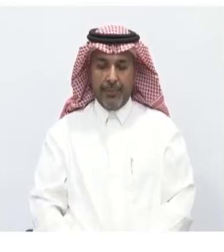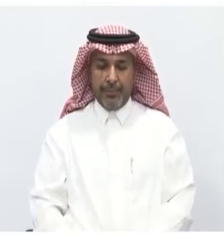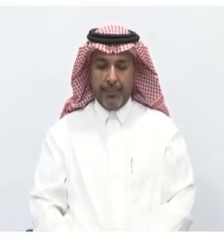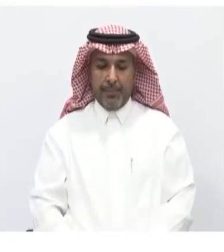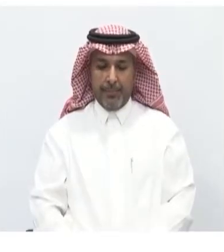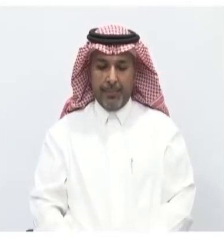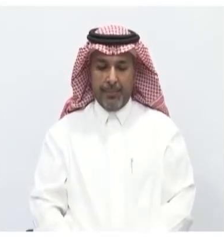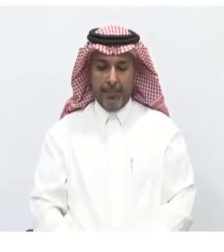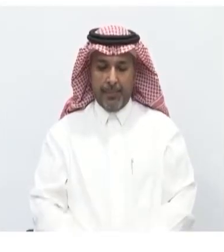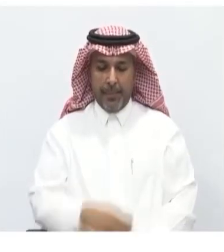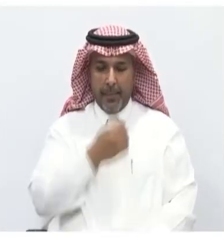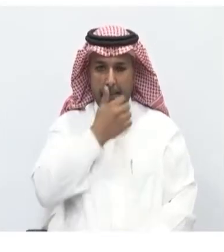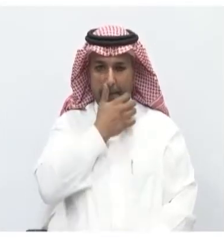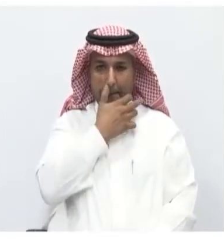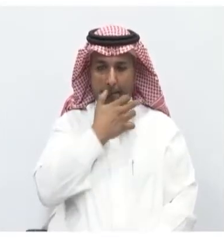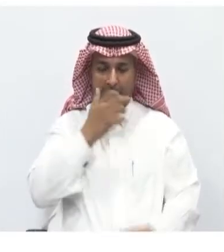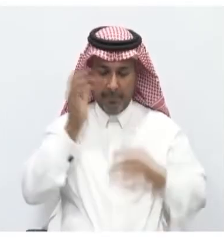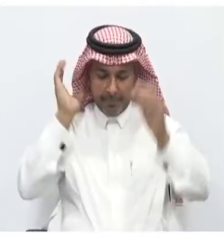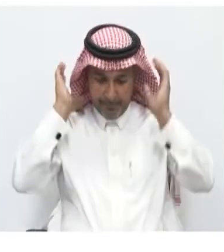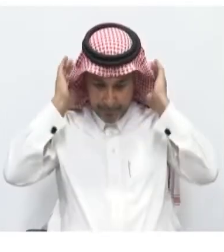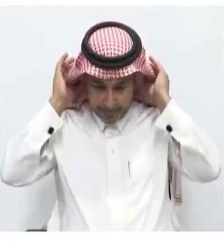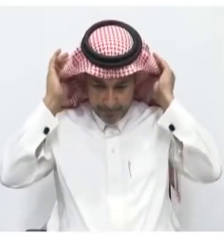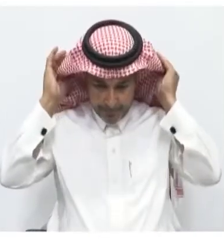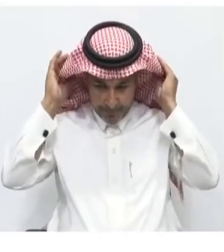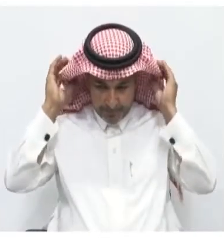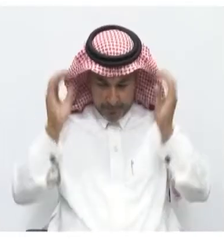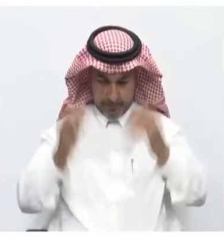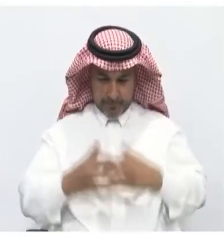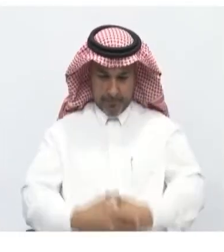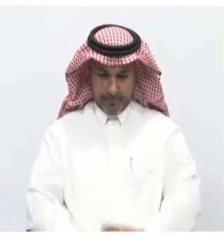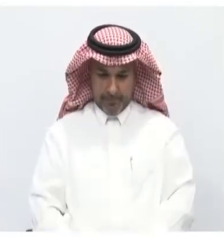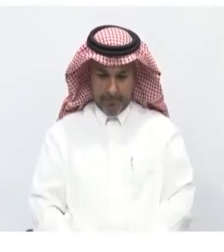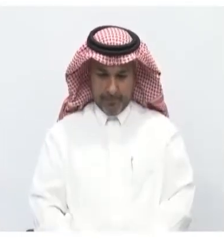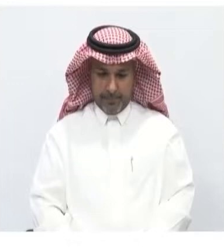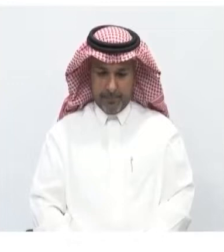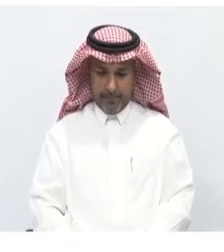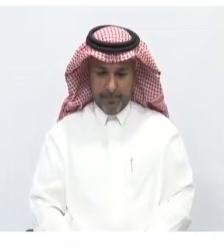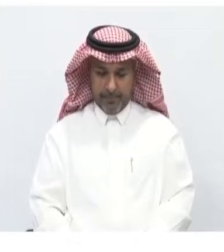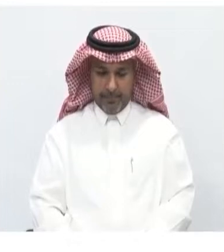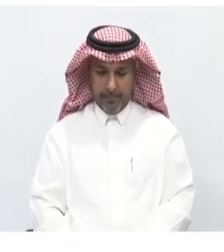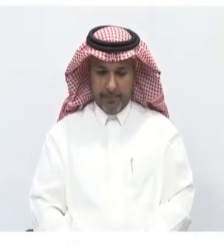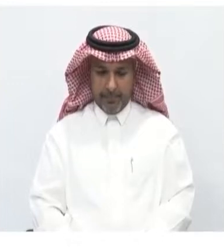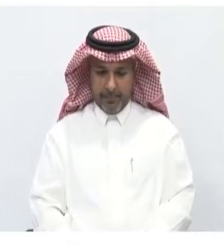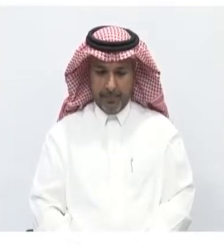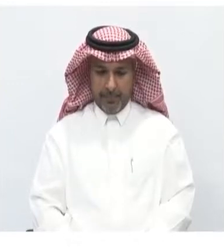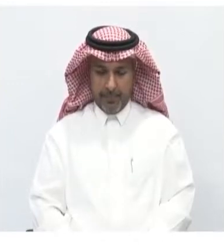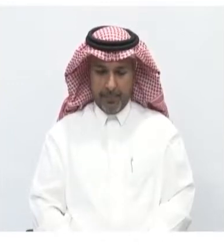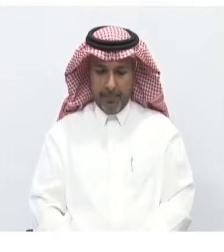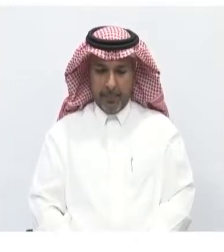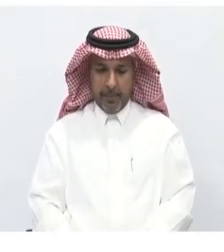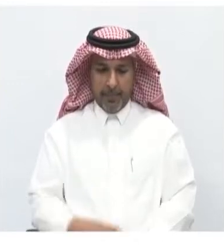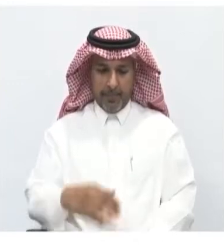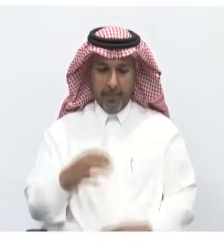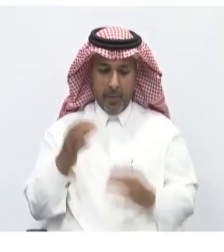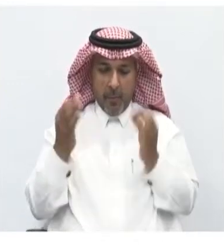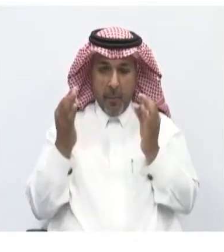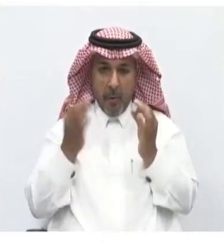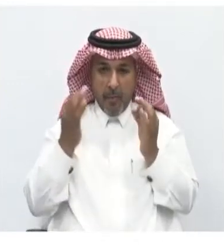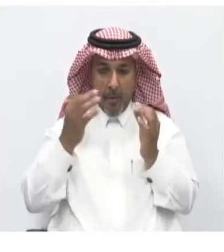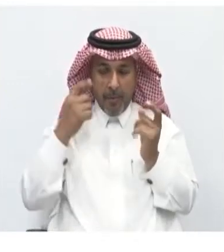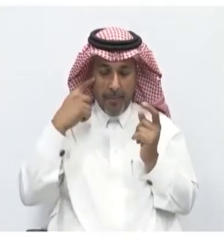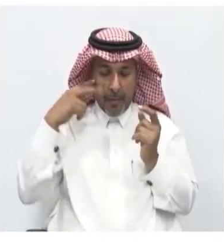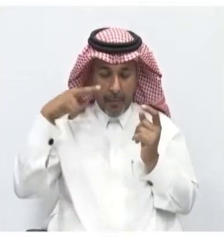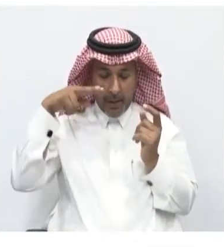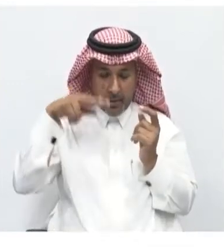في نهايه التفاعل مع كميه المواد المستخدمه في بدايه التفاعل لذا